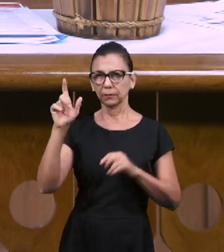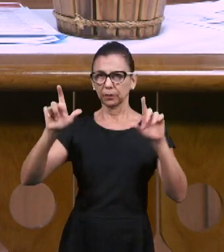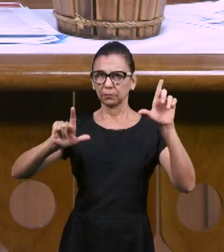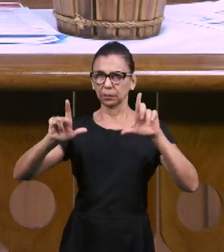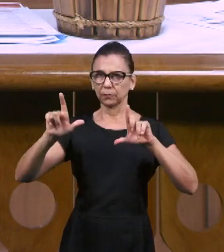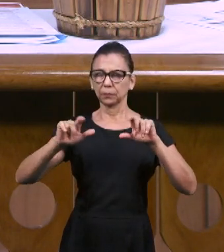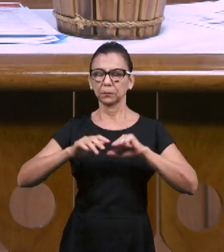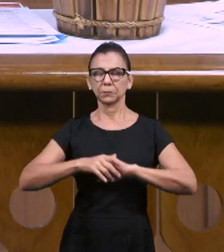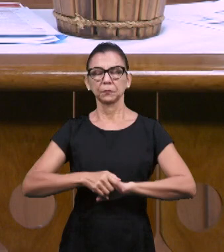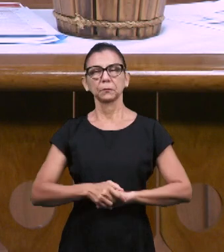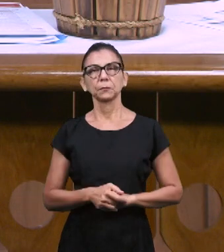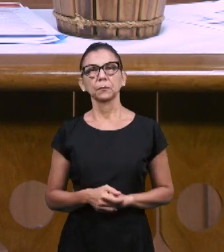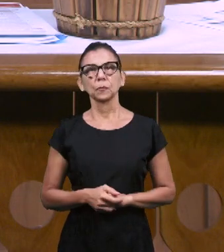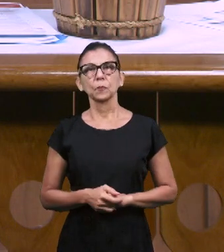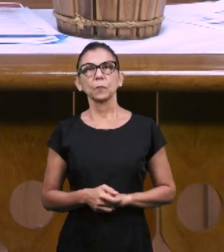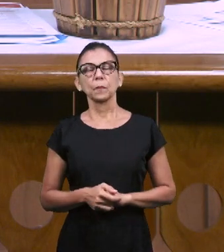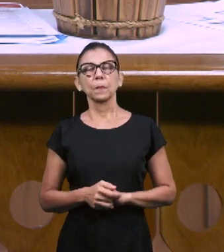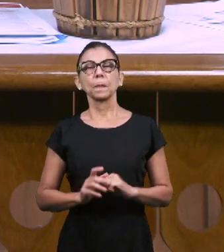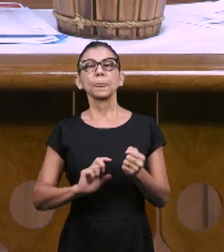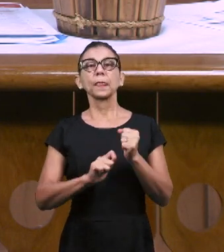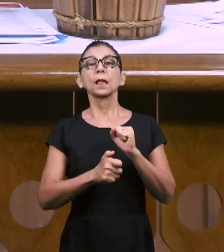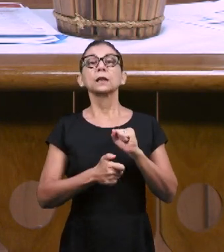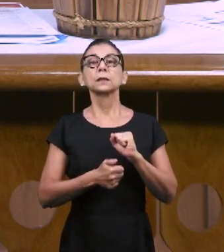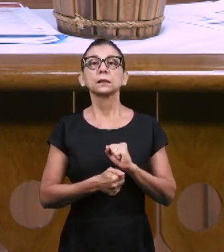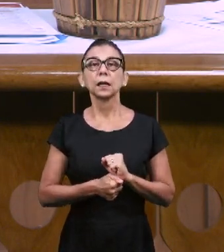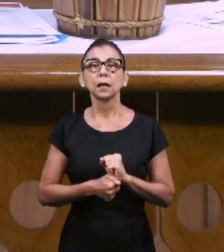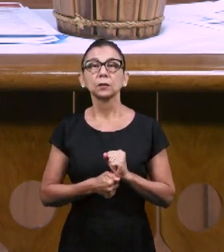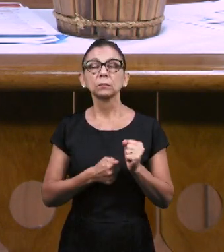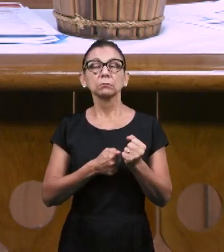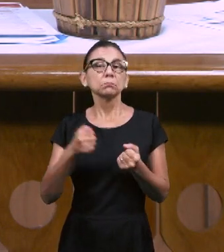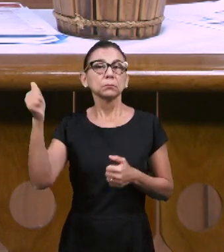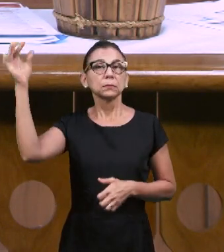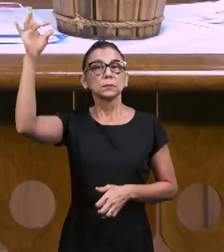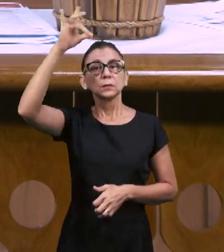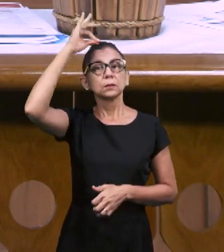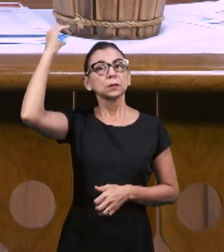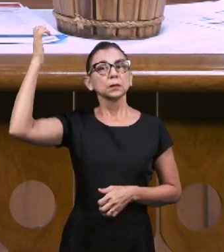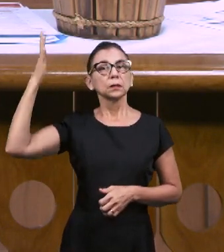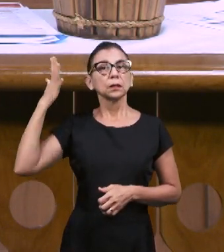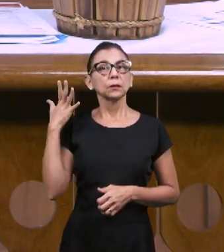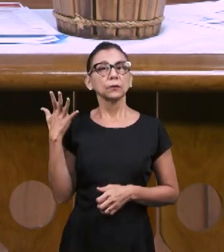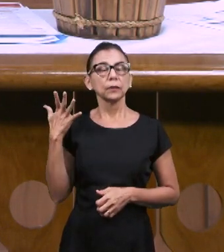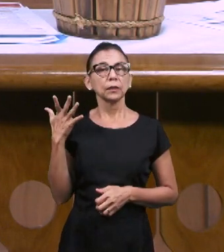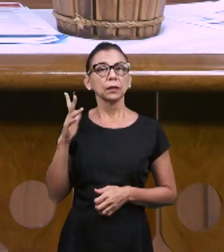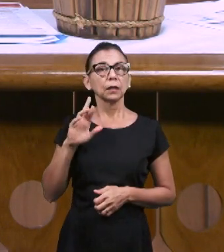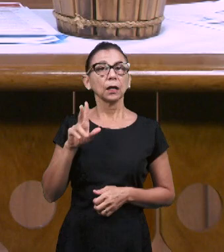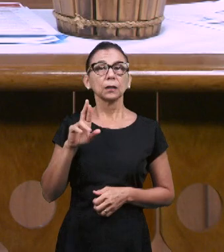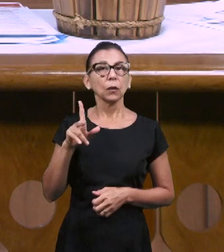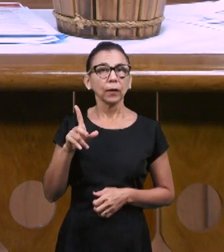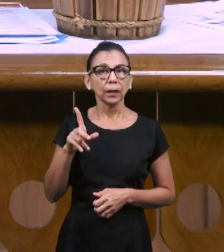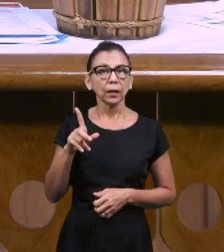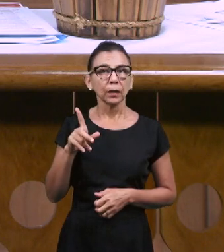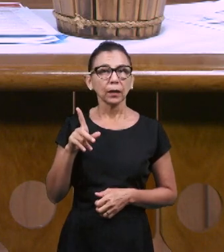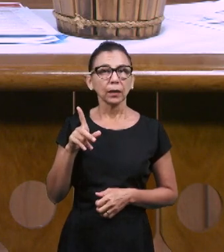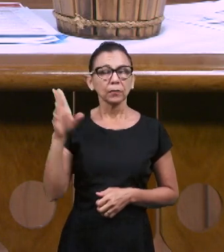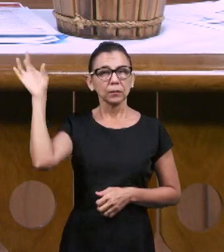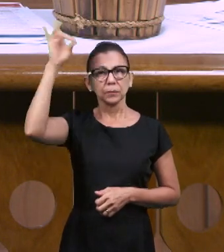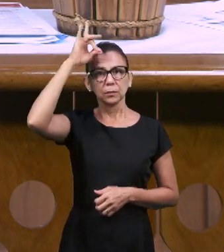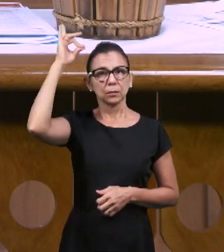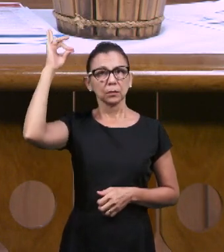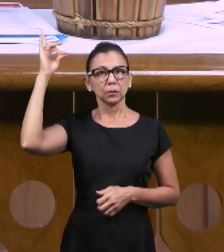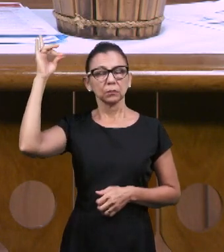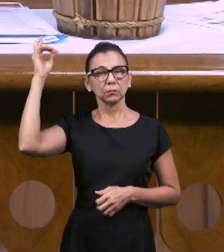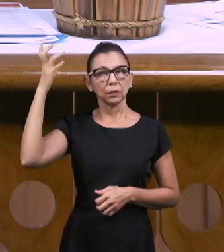c'est quoi le mystère? C'est ce que le Saint-Esprit révèle. Ce n'est pas révélé par le Saint-Esprit, ce n'est pas mystère. C'est